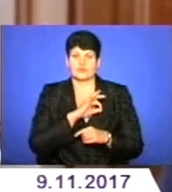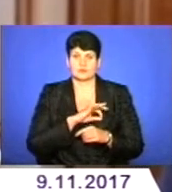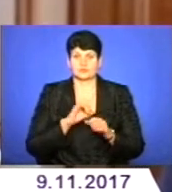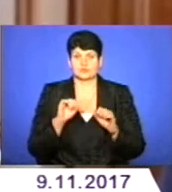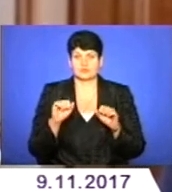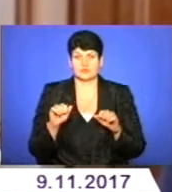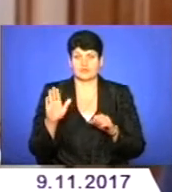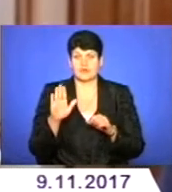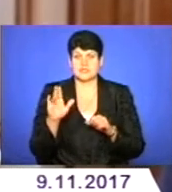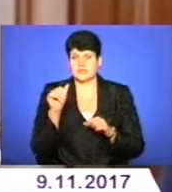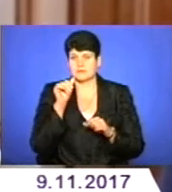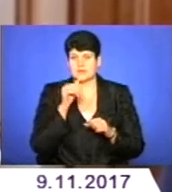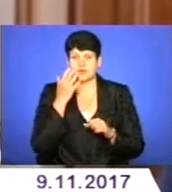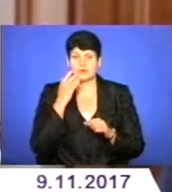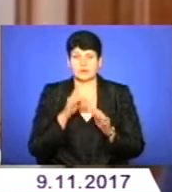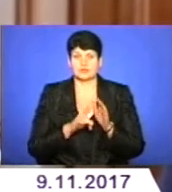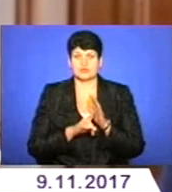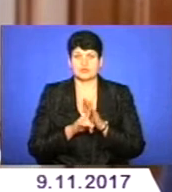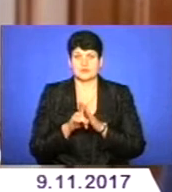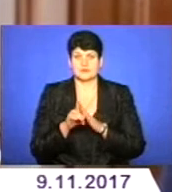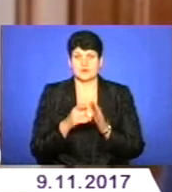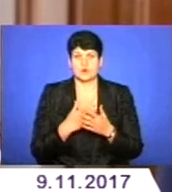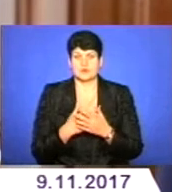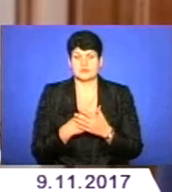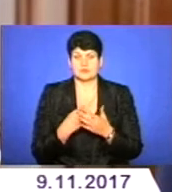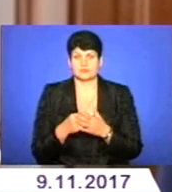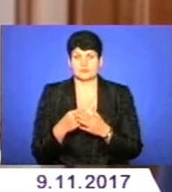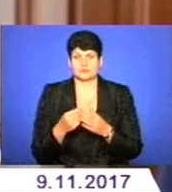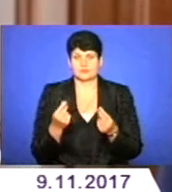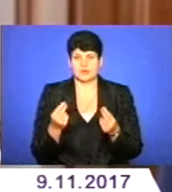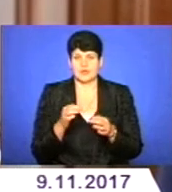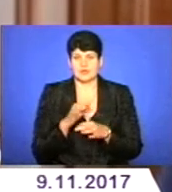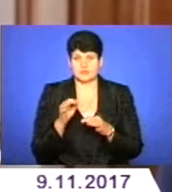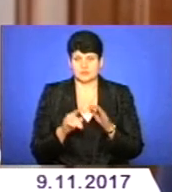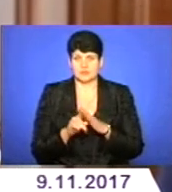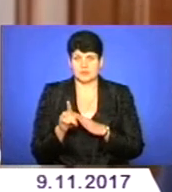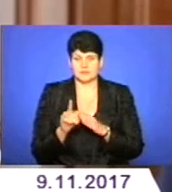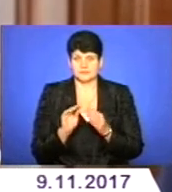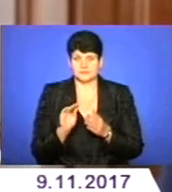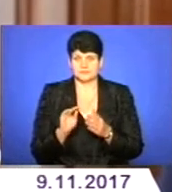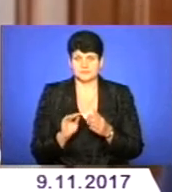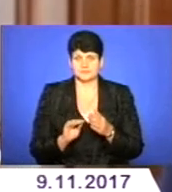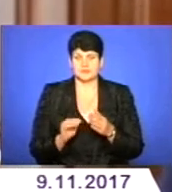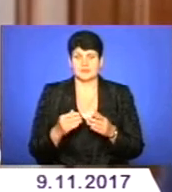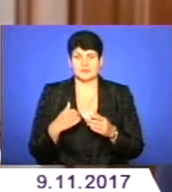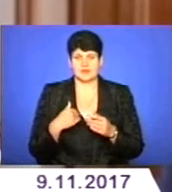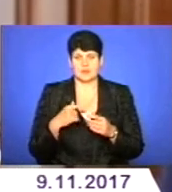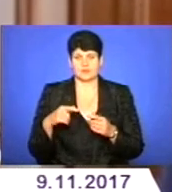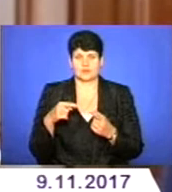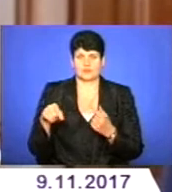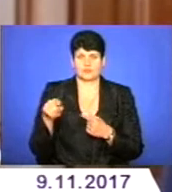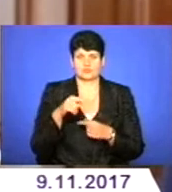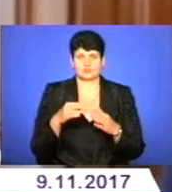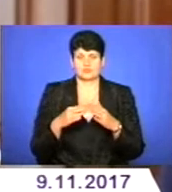вересні місяці, коли почався, якраз стартував громадський проект. Я як мешканець навколишніх будинків, а